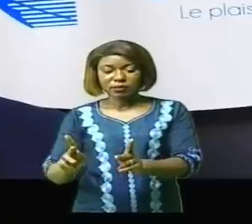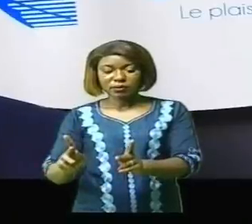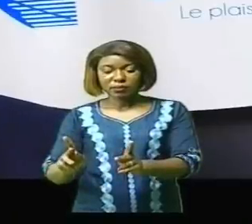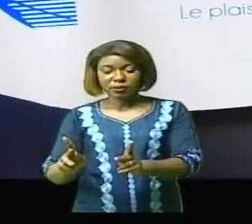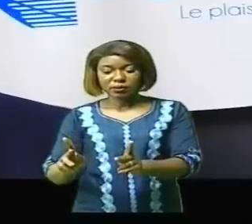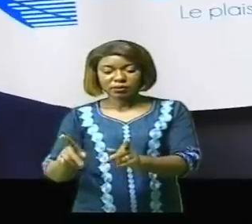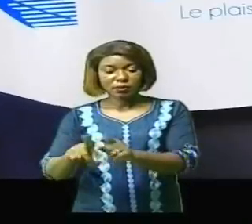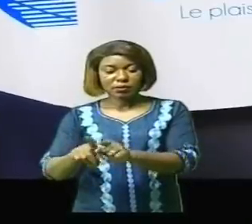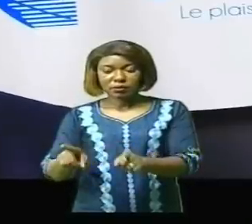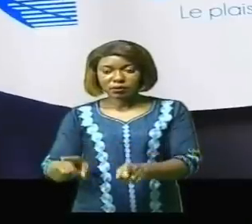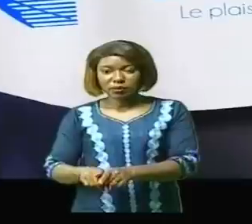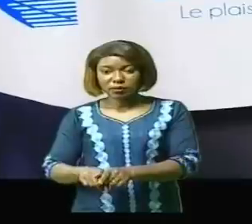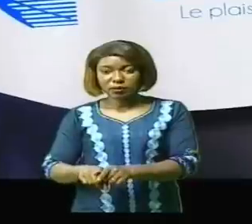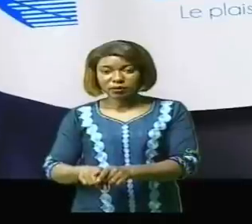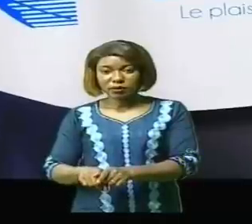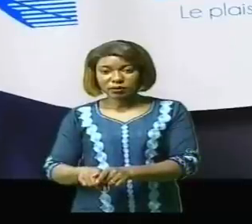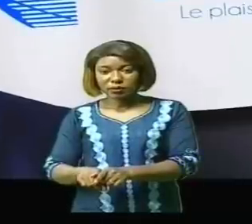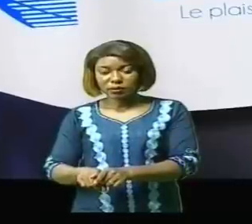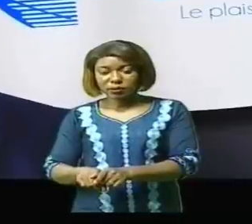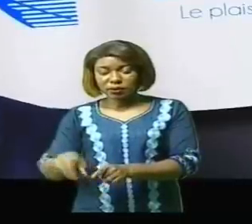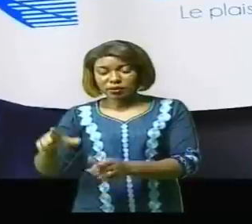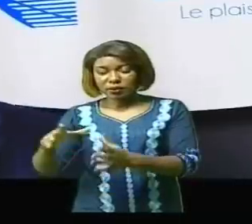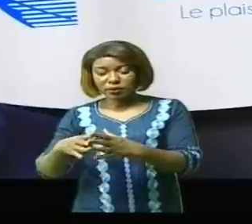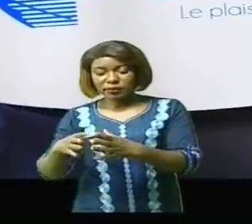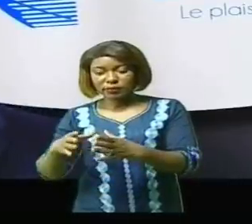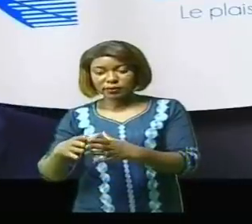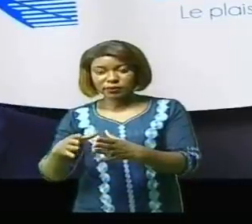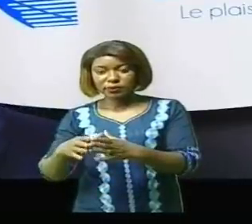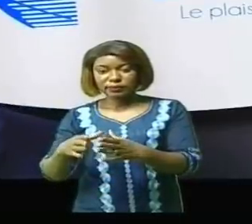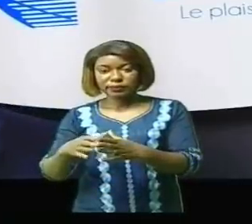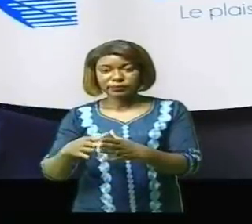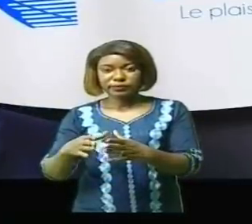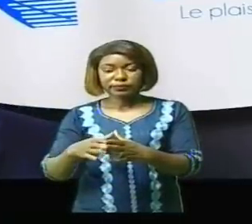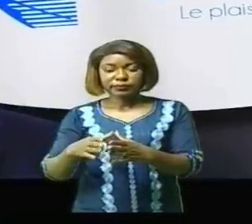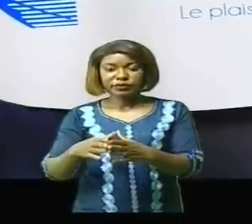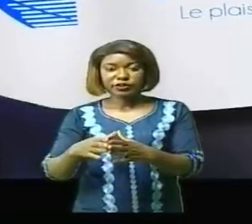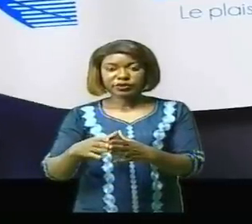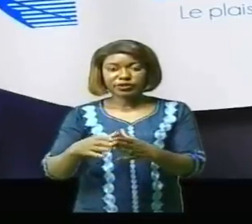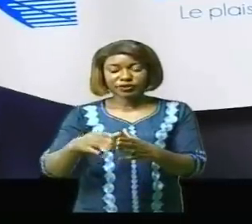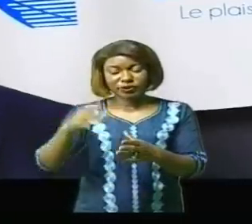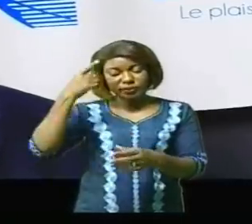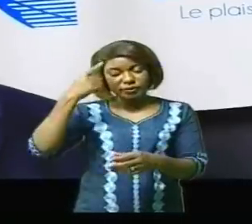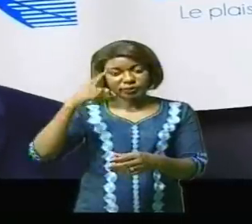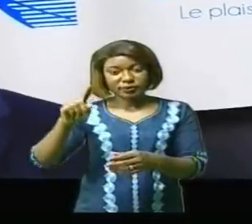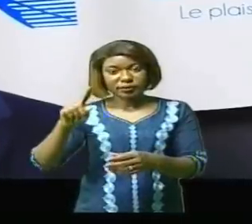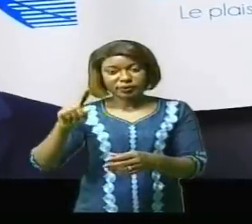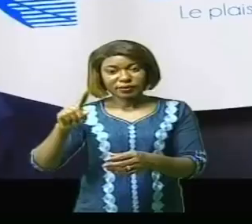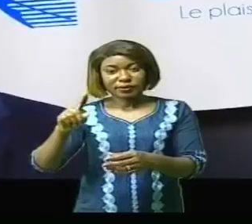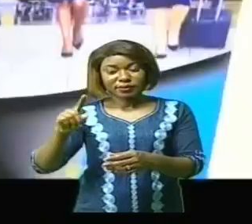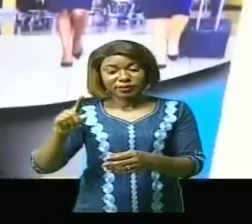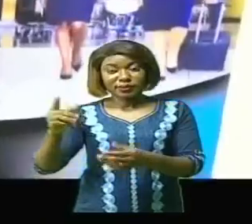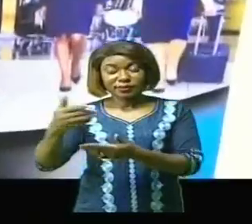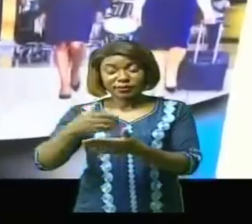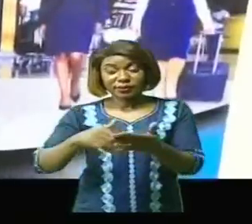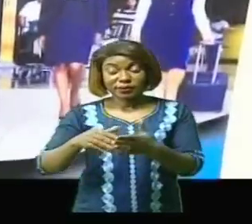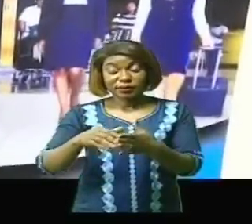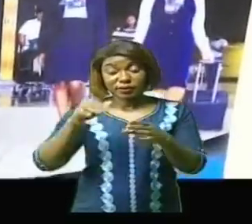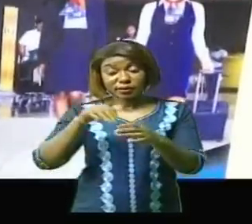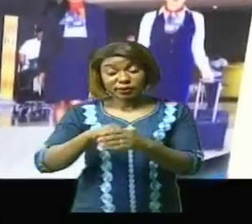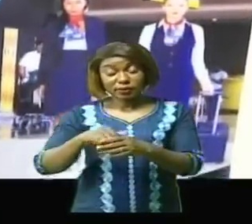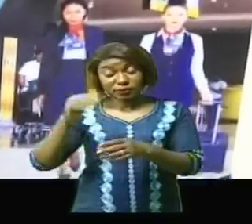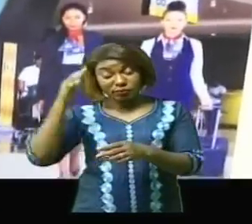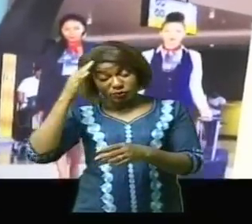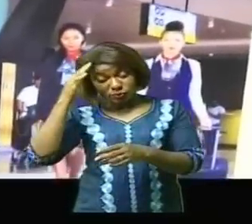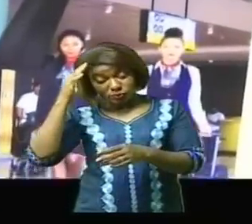un chacun de comprendre quels sont les enjeux et Qu'est-ce que va devenir Congo Airways? D'aucuns pensent que